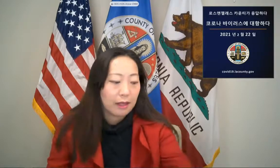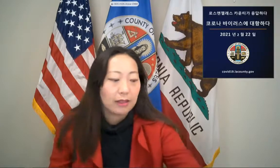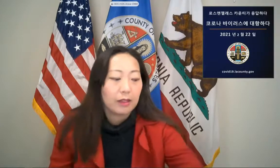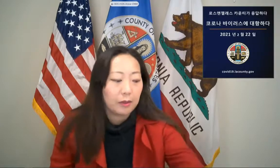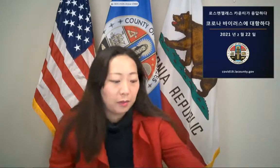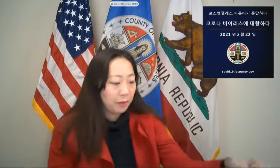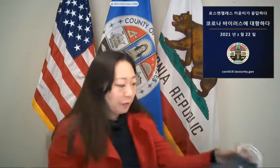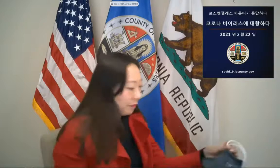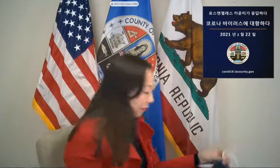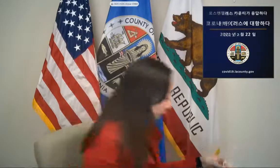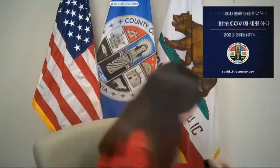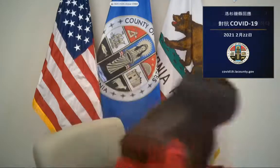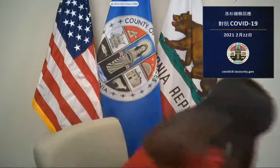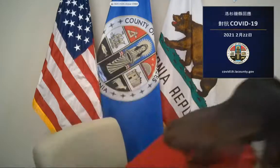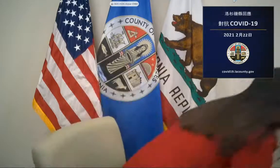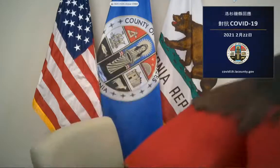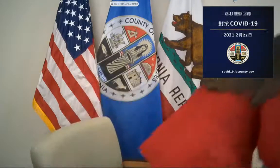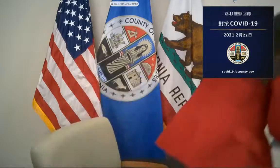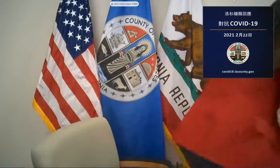Chinese. Thank you.